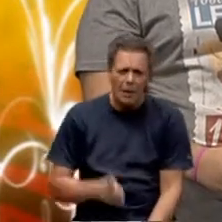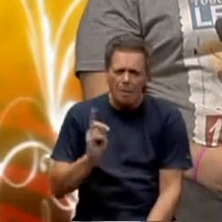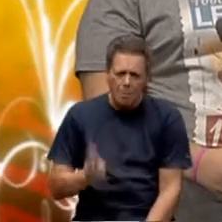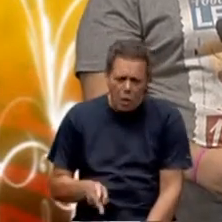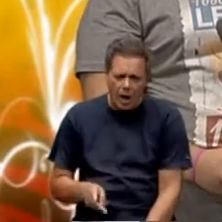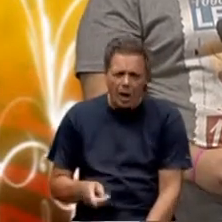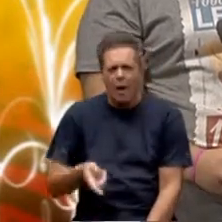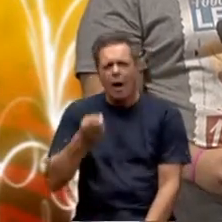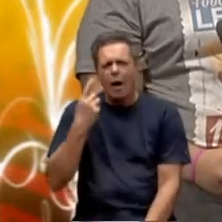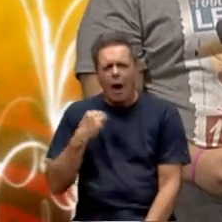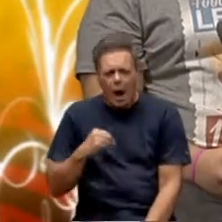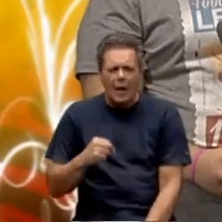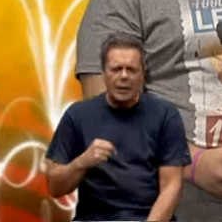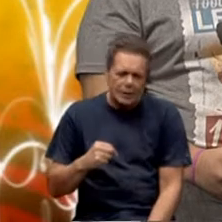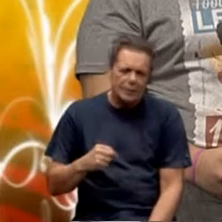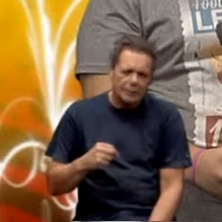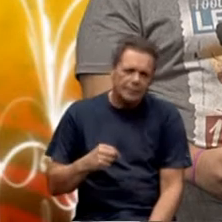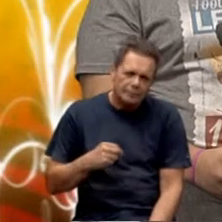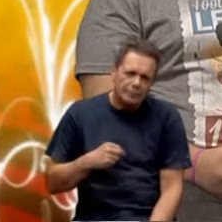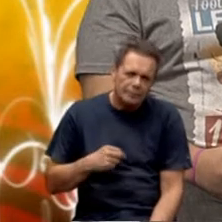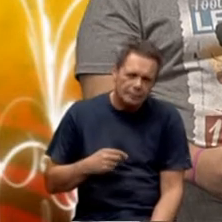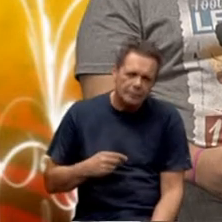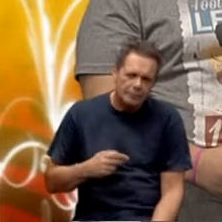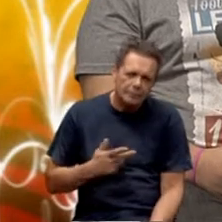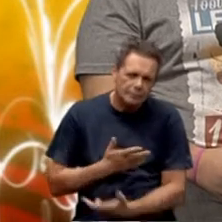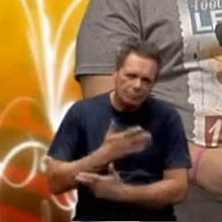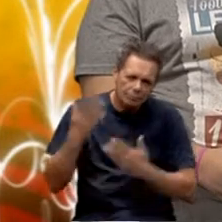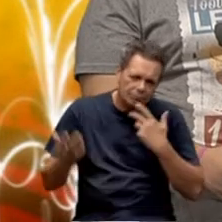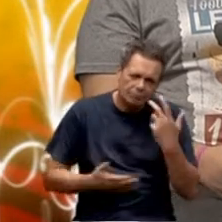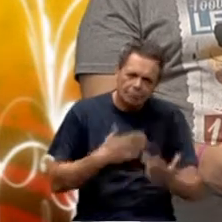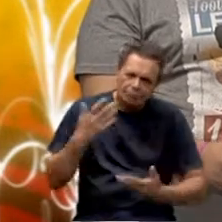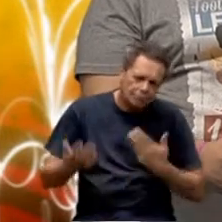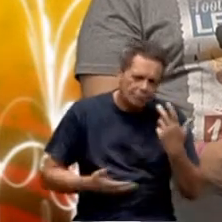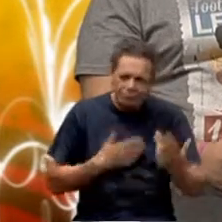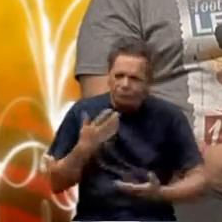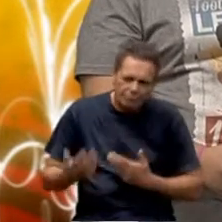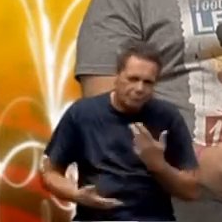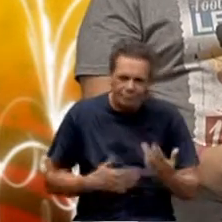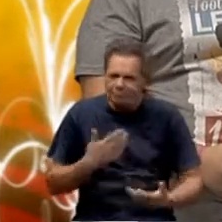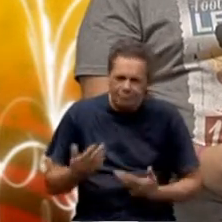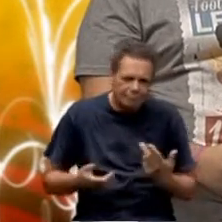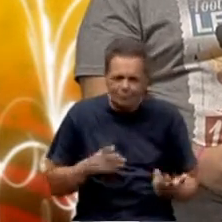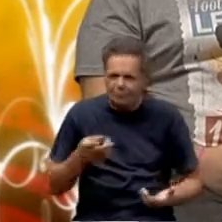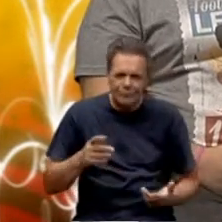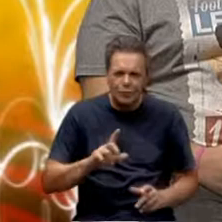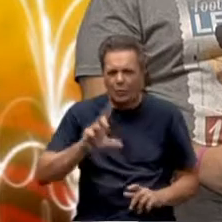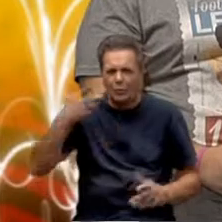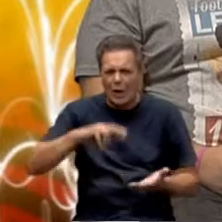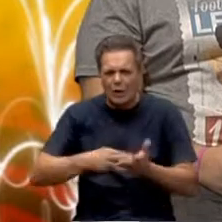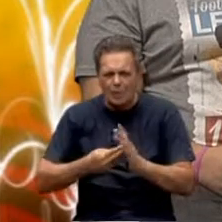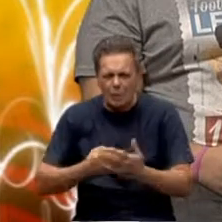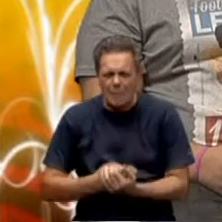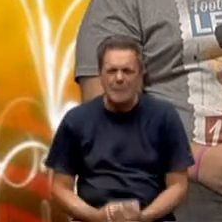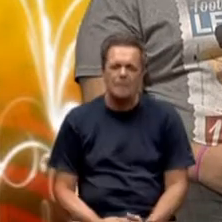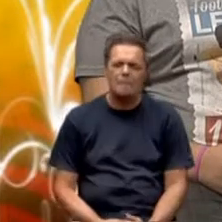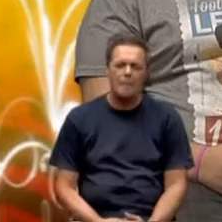da bude kokoš mater. Ili koko štata ne, jel da? Da, tate, malo. Gledajte,